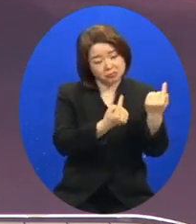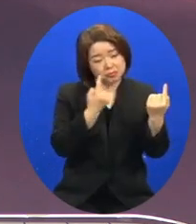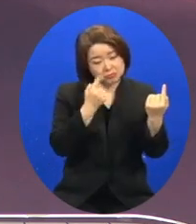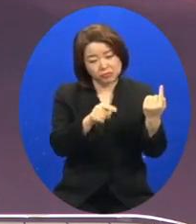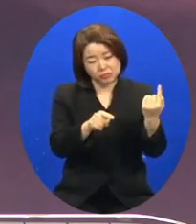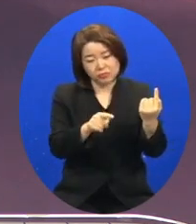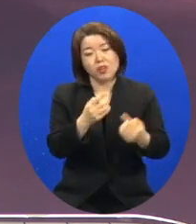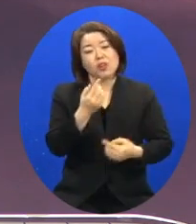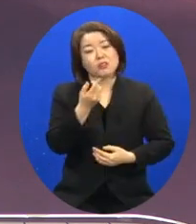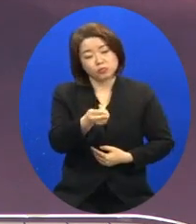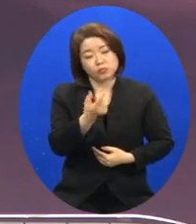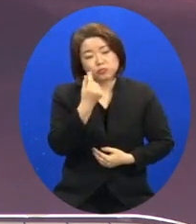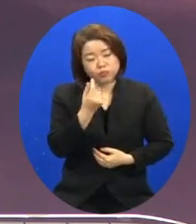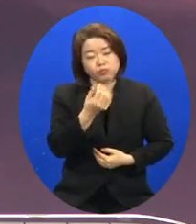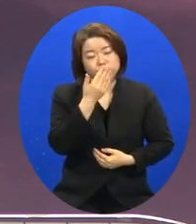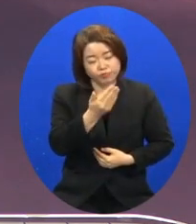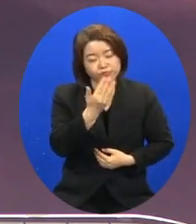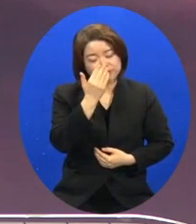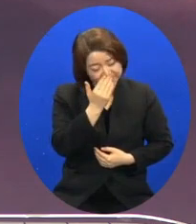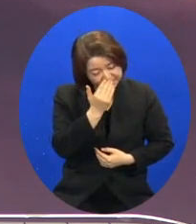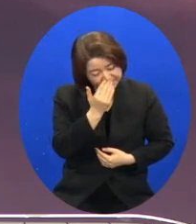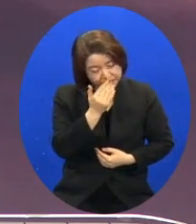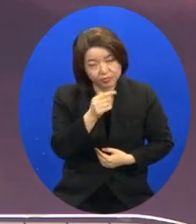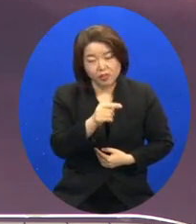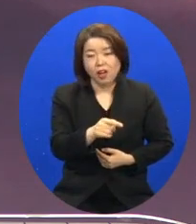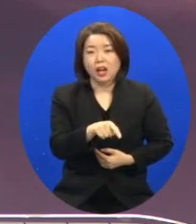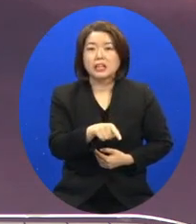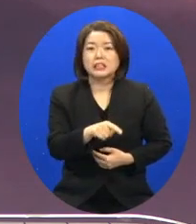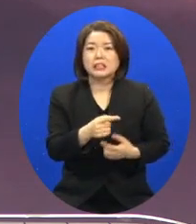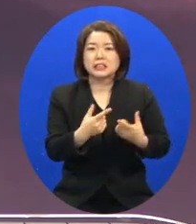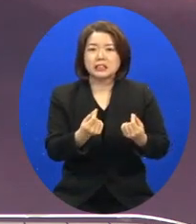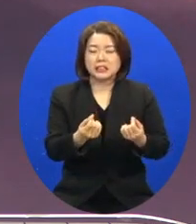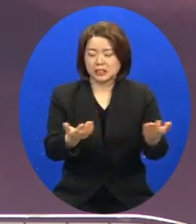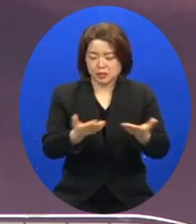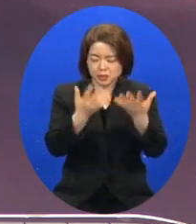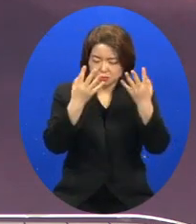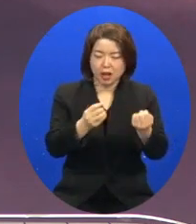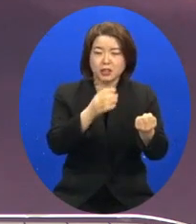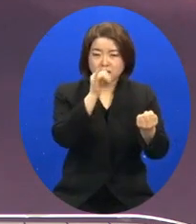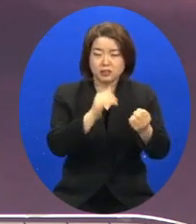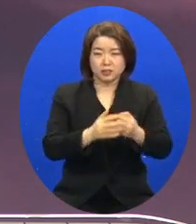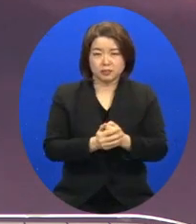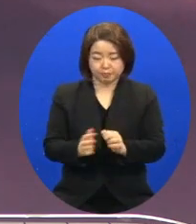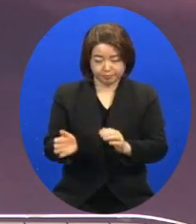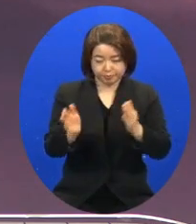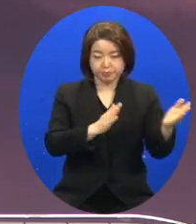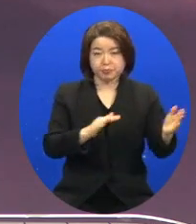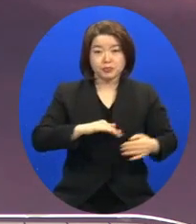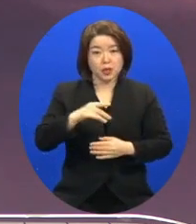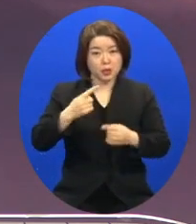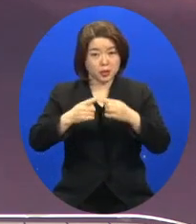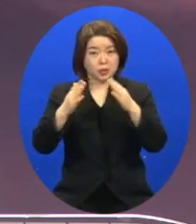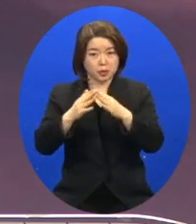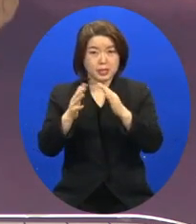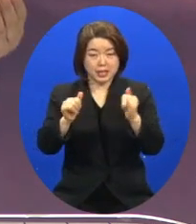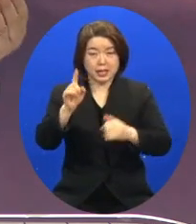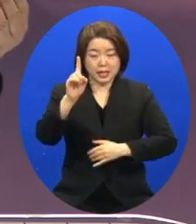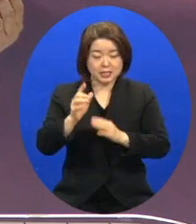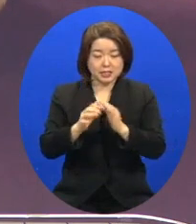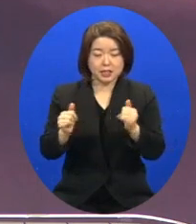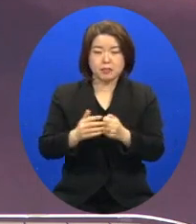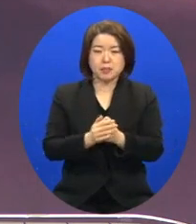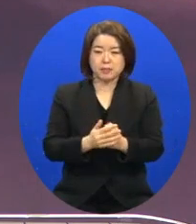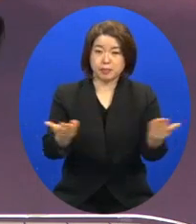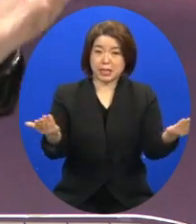있지라고 넘어가는 진짜 문제가 얼마나 많은 줄 아십니까? 우리 교우 중에 한 분이 직장 때문에